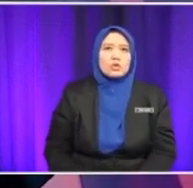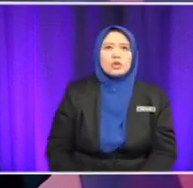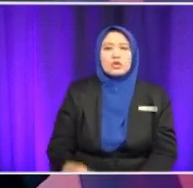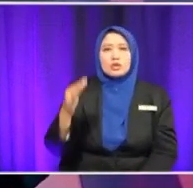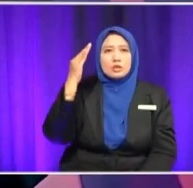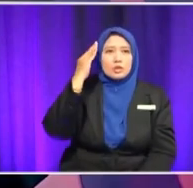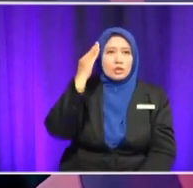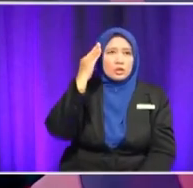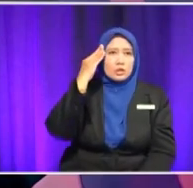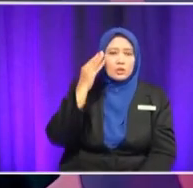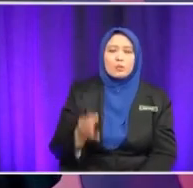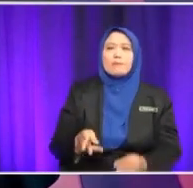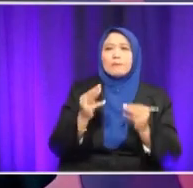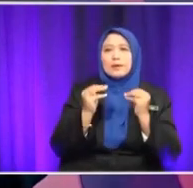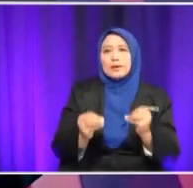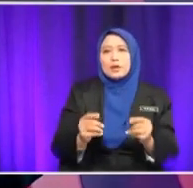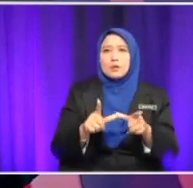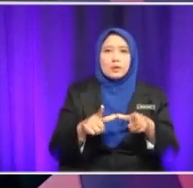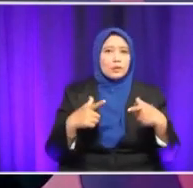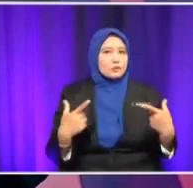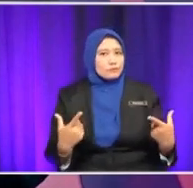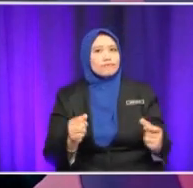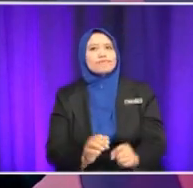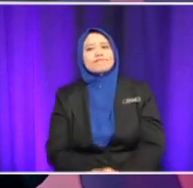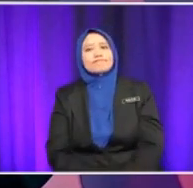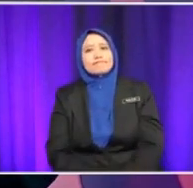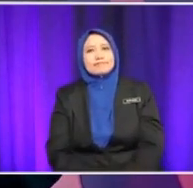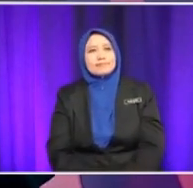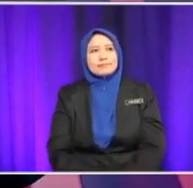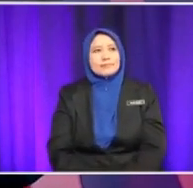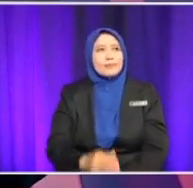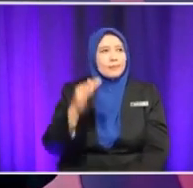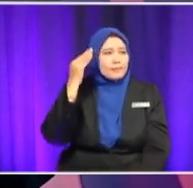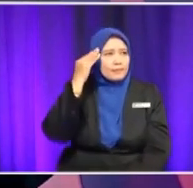ketuhanan kewujudan diri manusia ada banyak